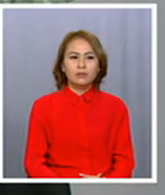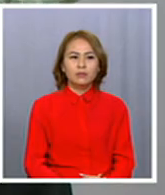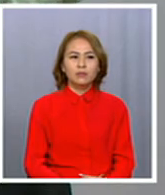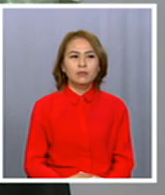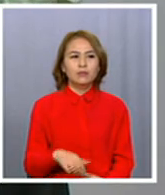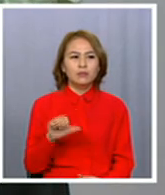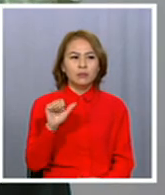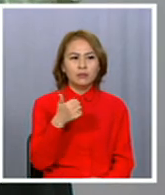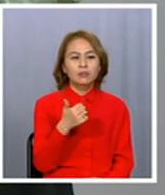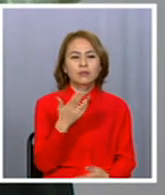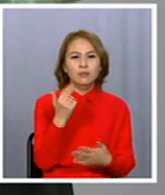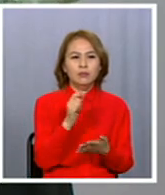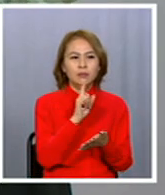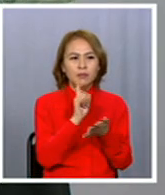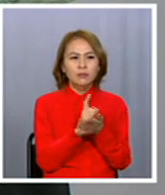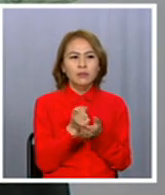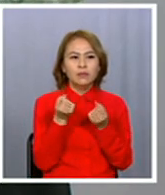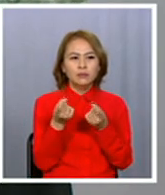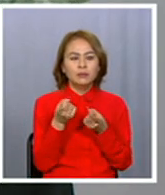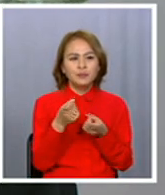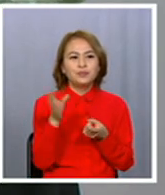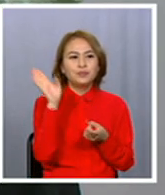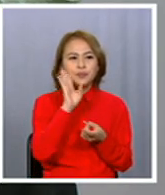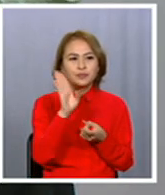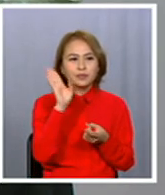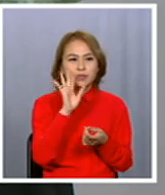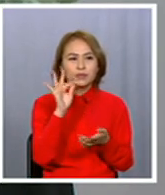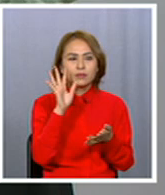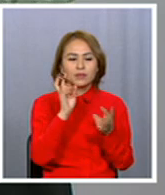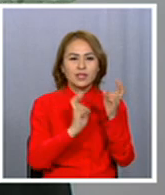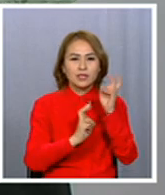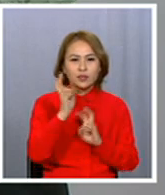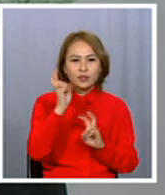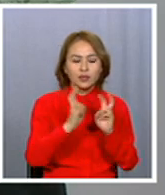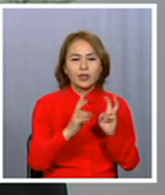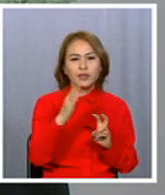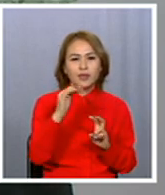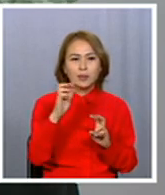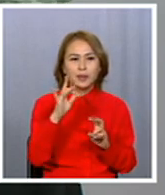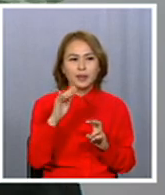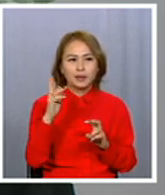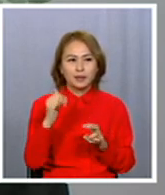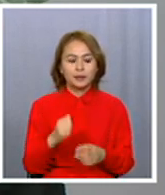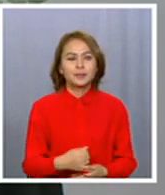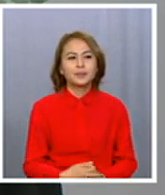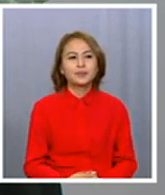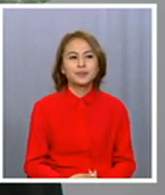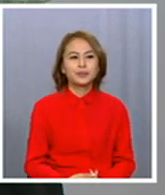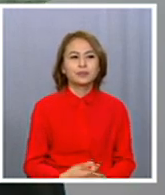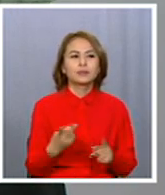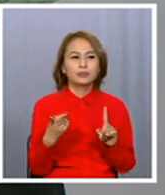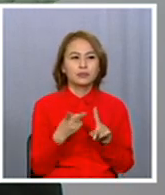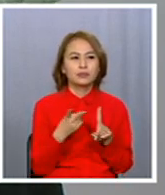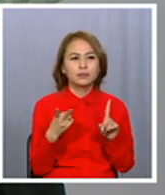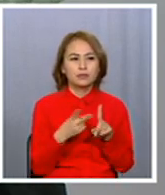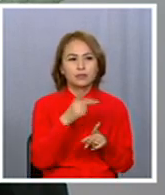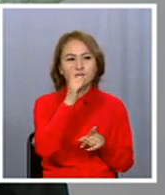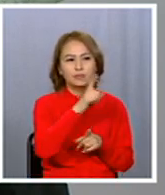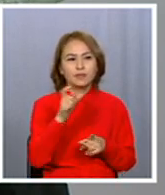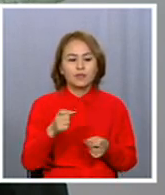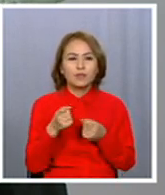Во-первых, конечно же, потому что сливаются сточные воды с заводов и фабрик. А во-вторых,